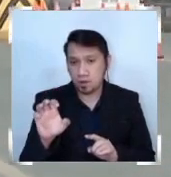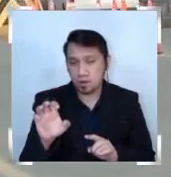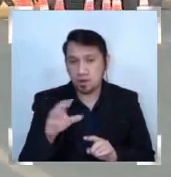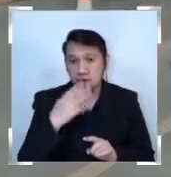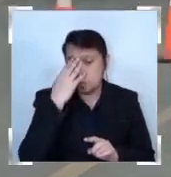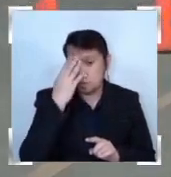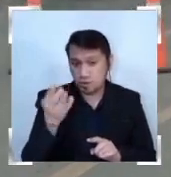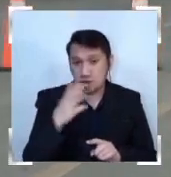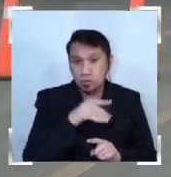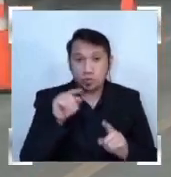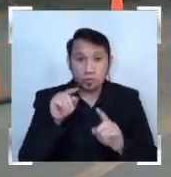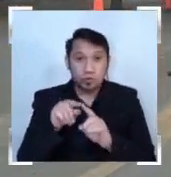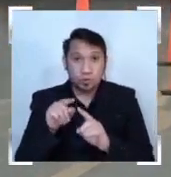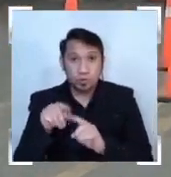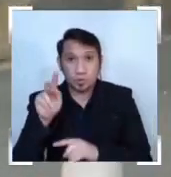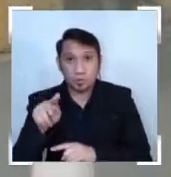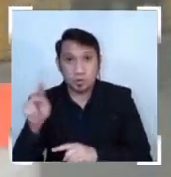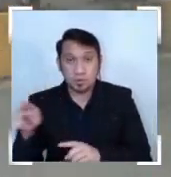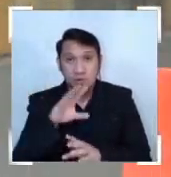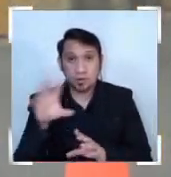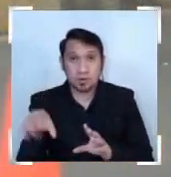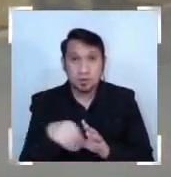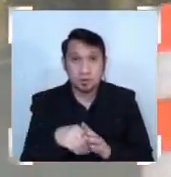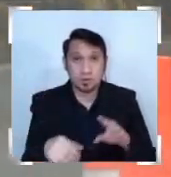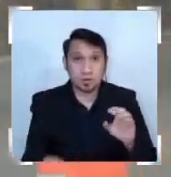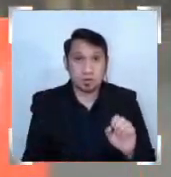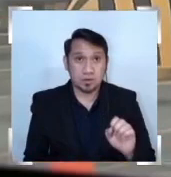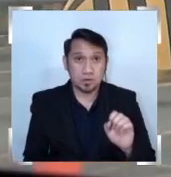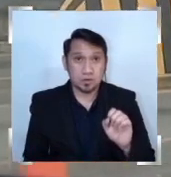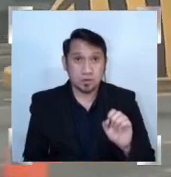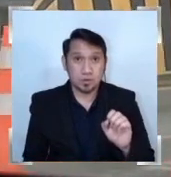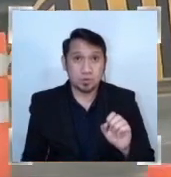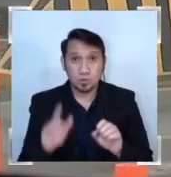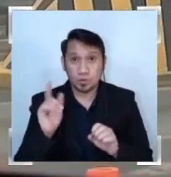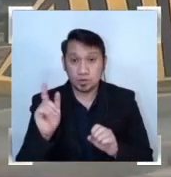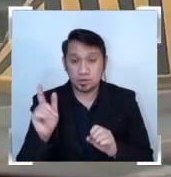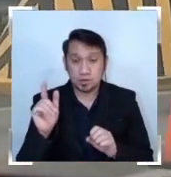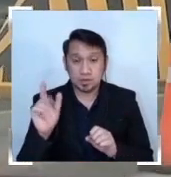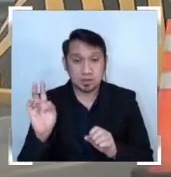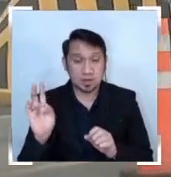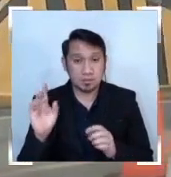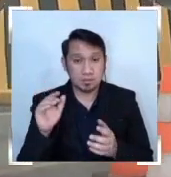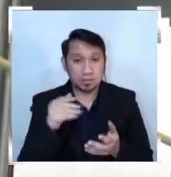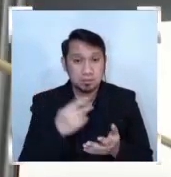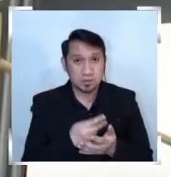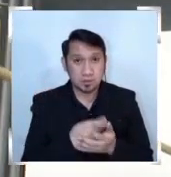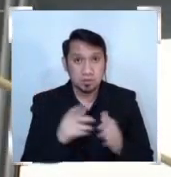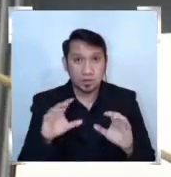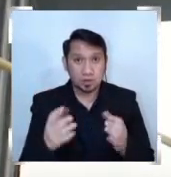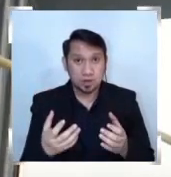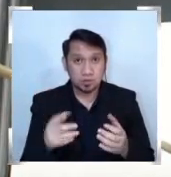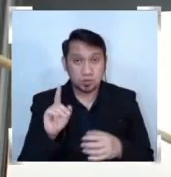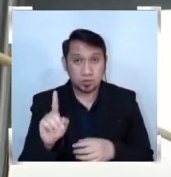sa Pampanga, kabilang ang Subic Tipo, 27 pesos ang dagdag sales sa Class 1,